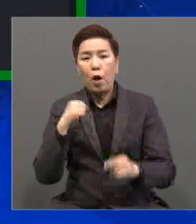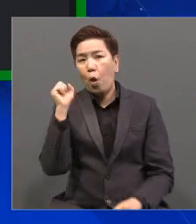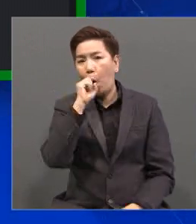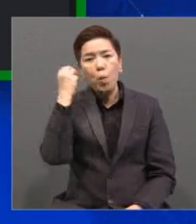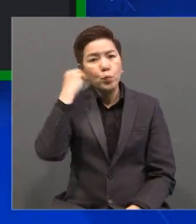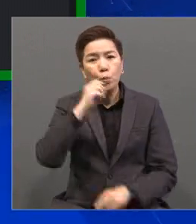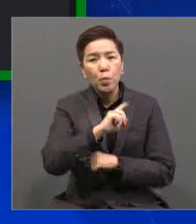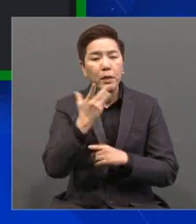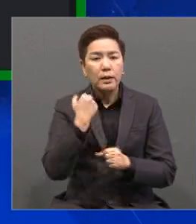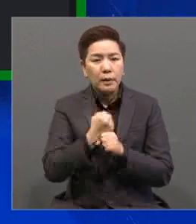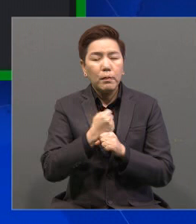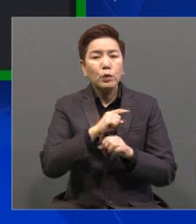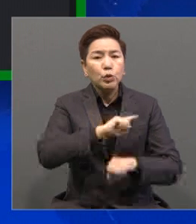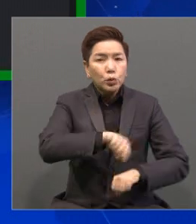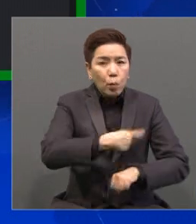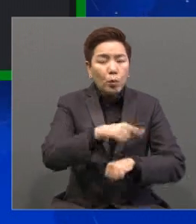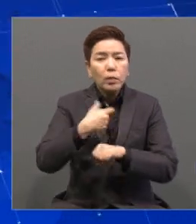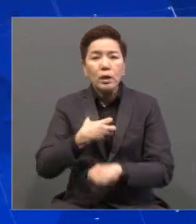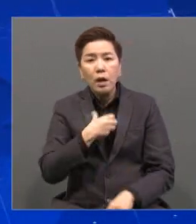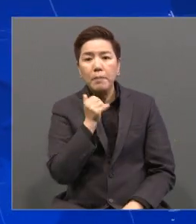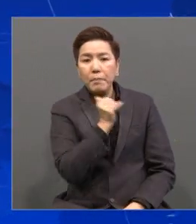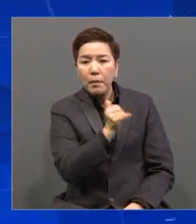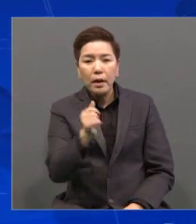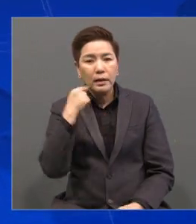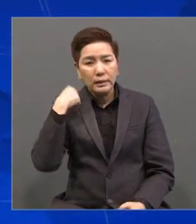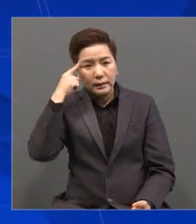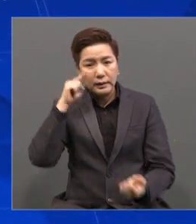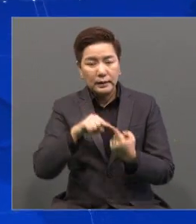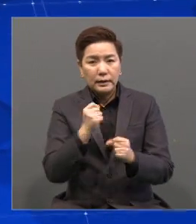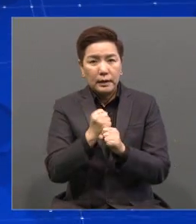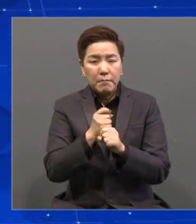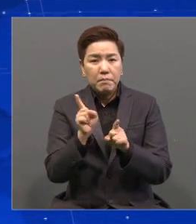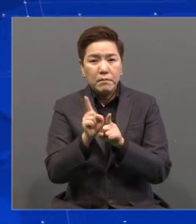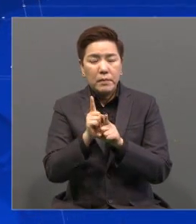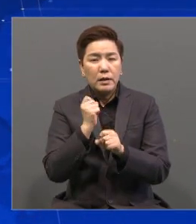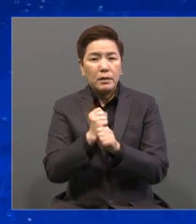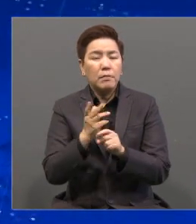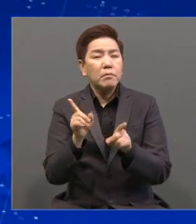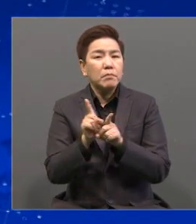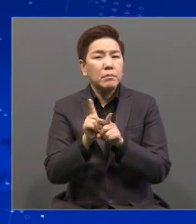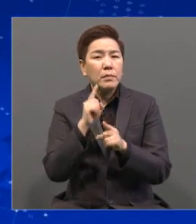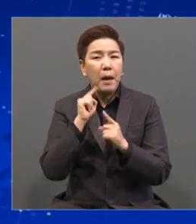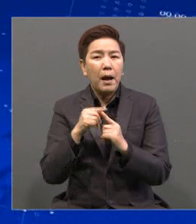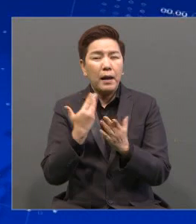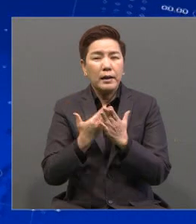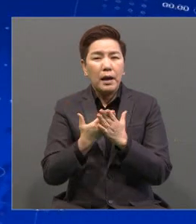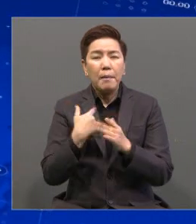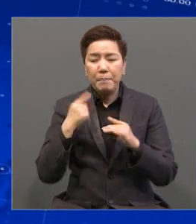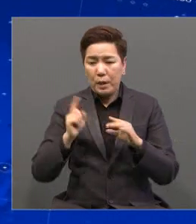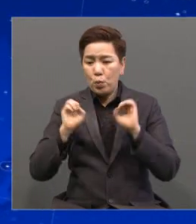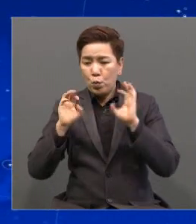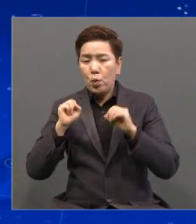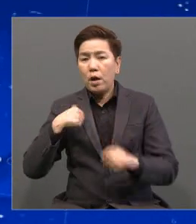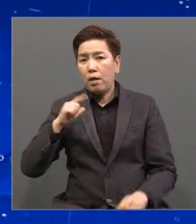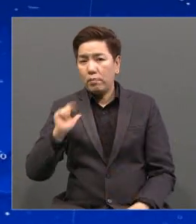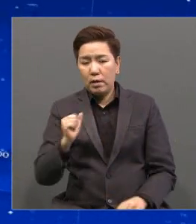ลงทุกวันรับจ็อบรายชั่วโมงที่อยากไปไม่เคยทำงานหลักพังนะคะหมายถึงว่าอาชีพหลักของเธอก็คือเป็นครูนั่นเ